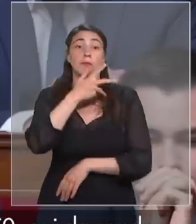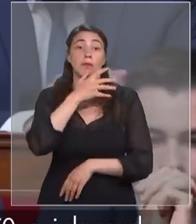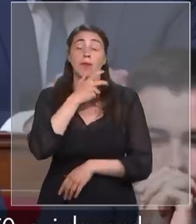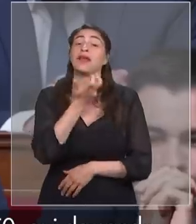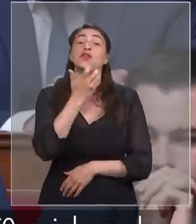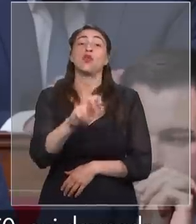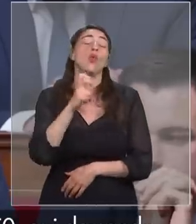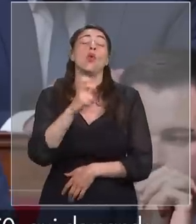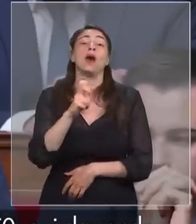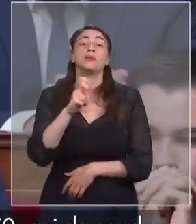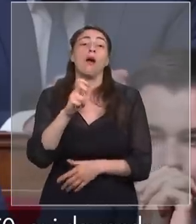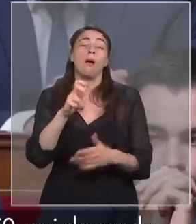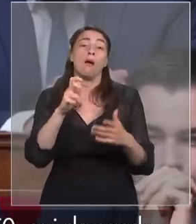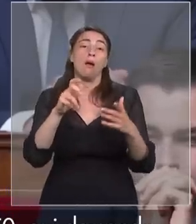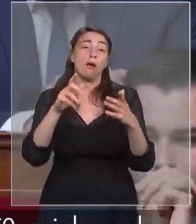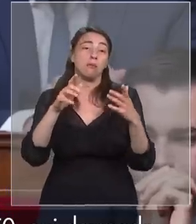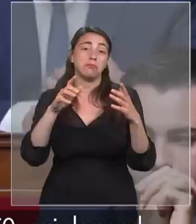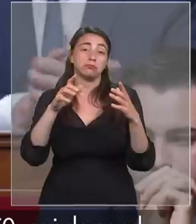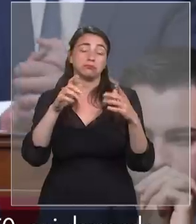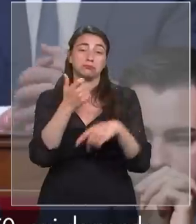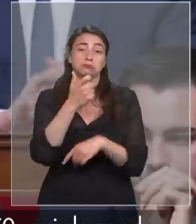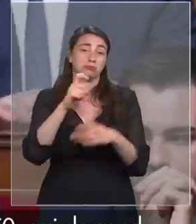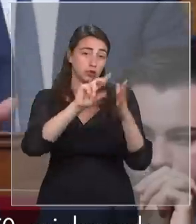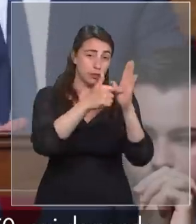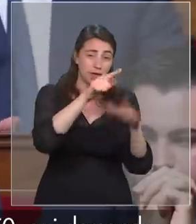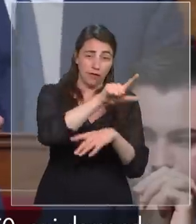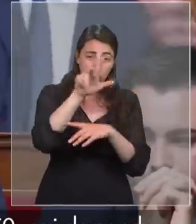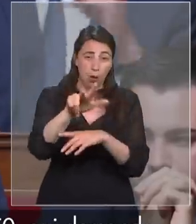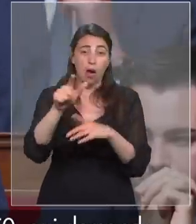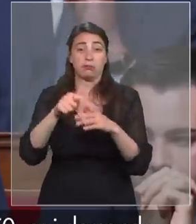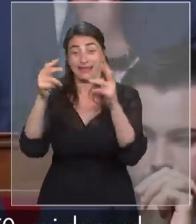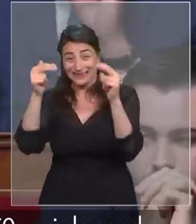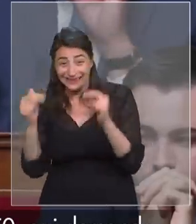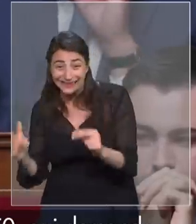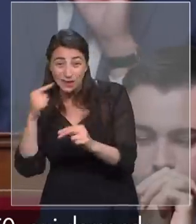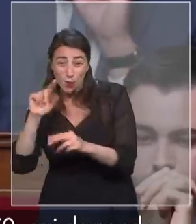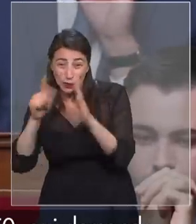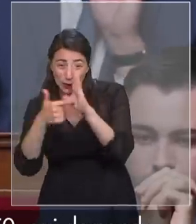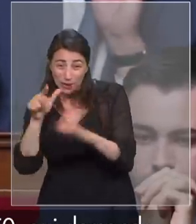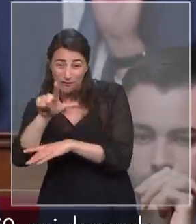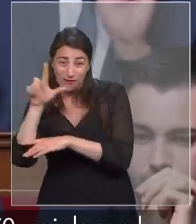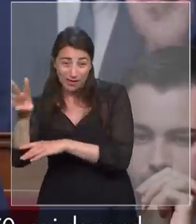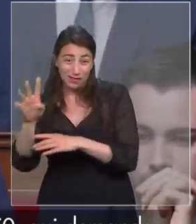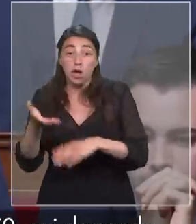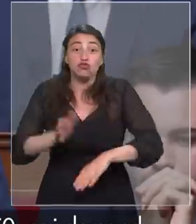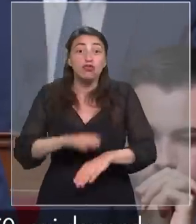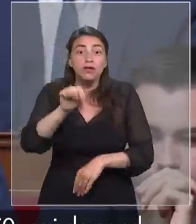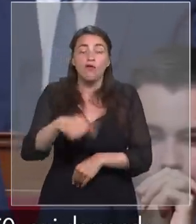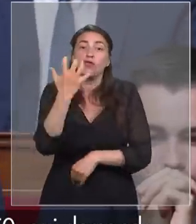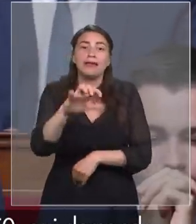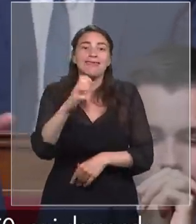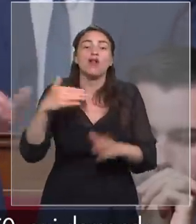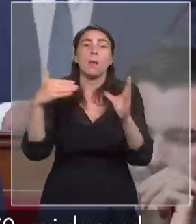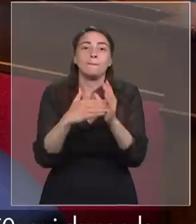livraisons sont attendues en 2023, seulement 275 000 pour l'année 2024 alors que nous devrions en construire 500 000 par an. Après avoir sinistré le secteur